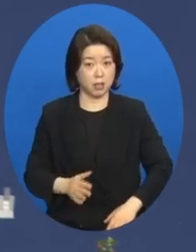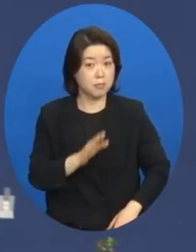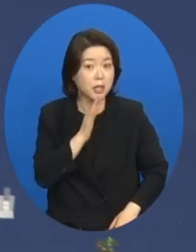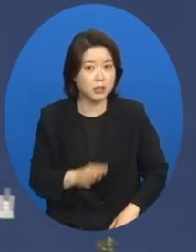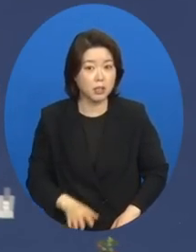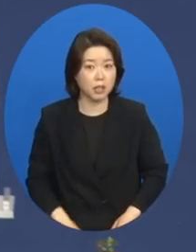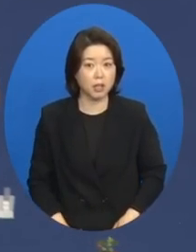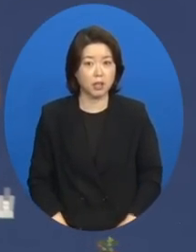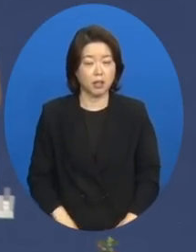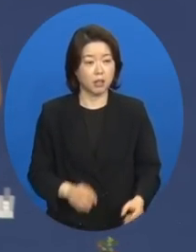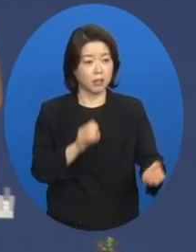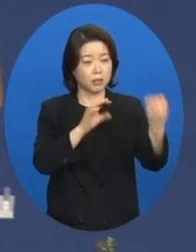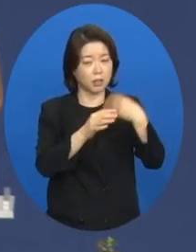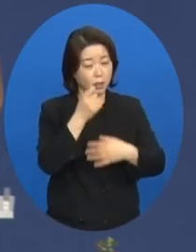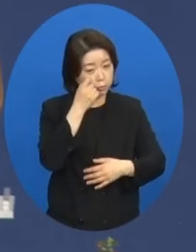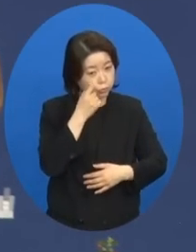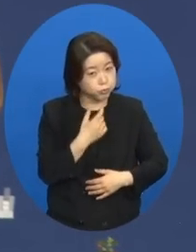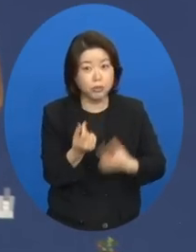대답이 슬프게 들려요?